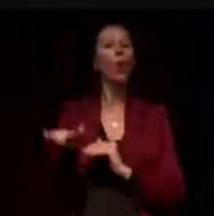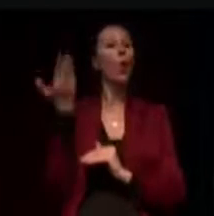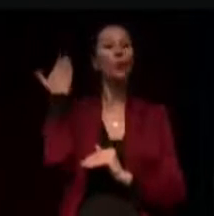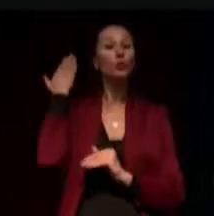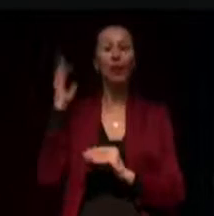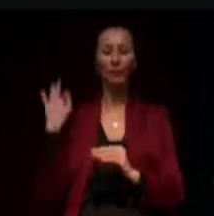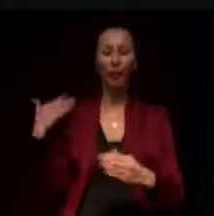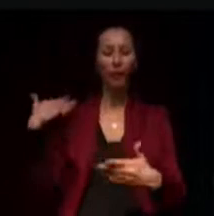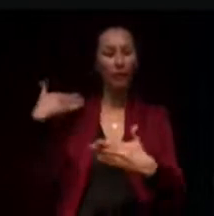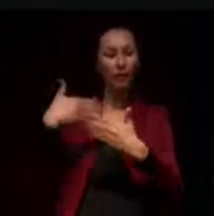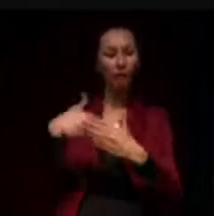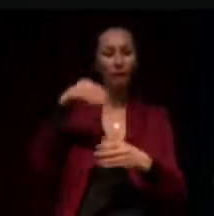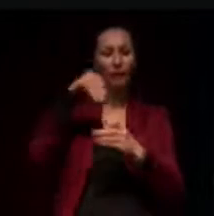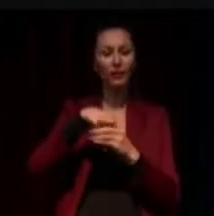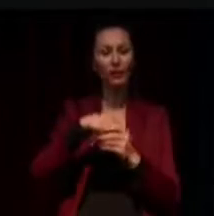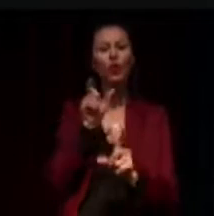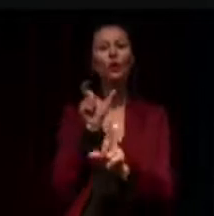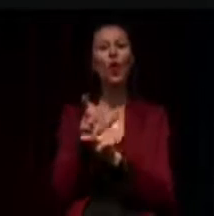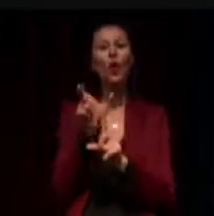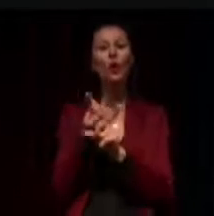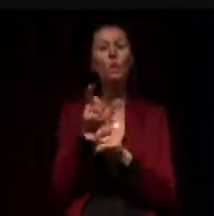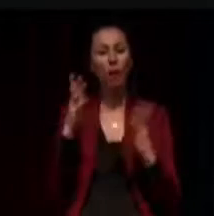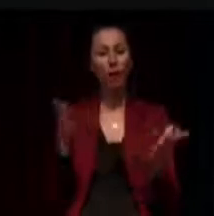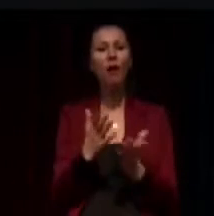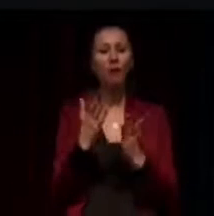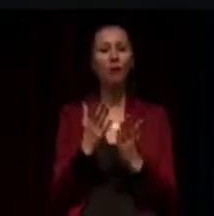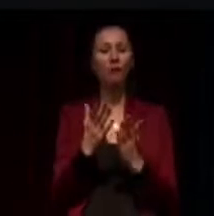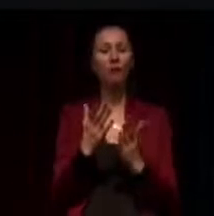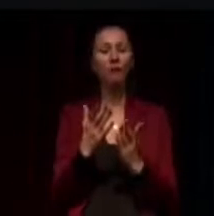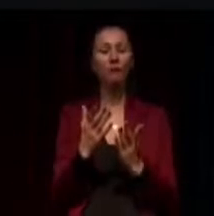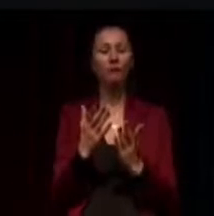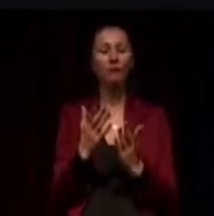sonraki seyirlerini ve kırılma ihtimallerini artık